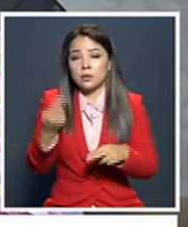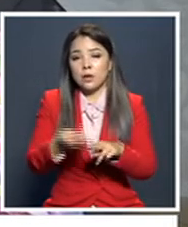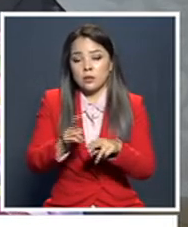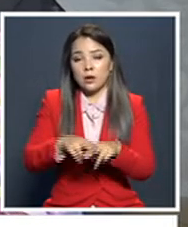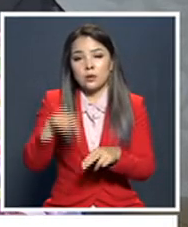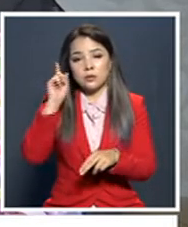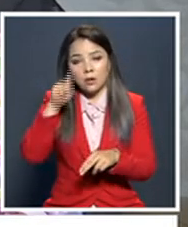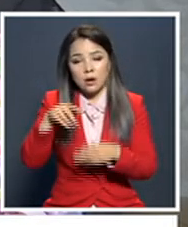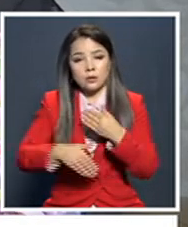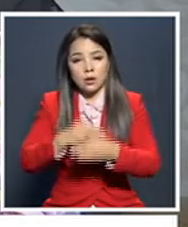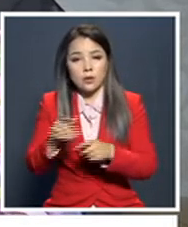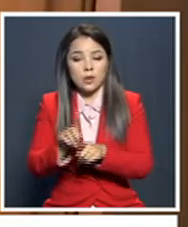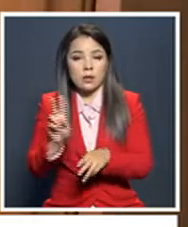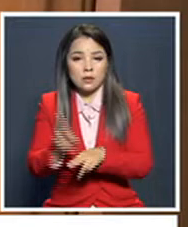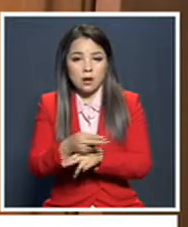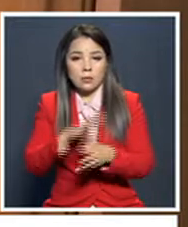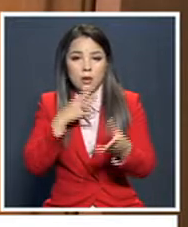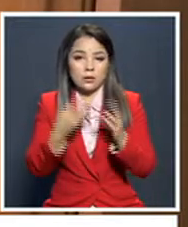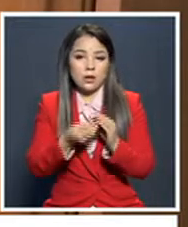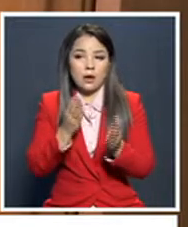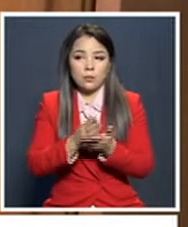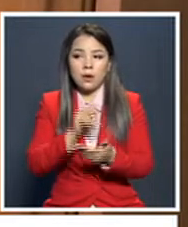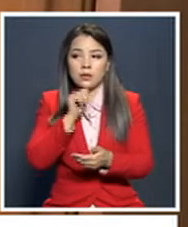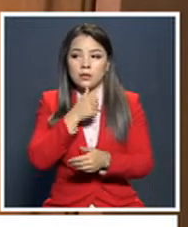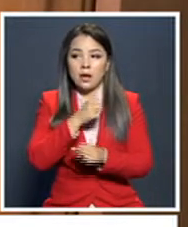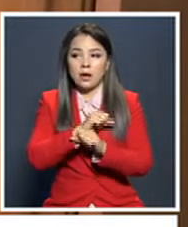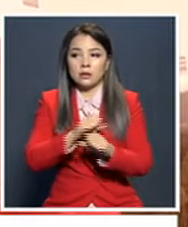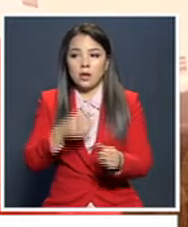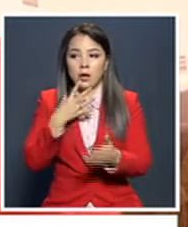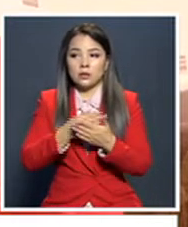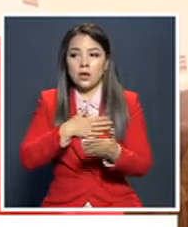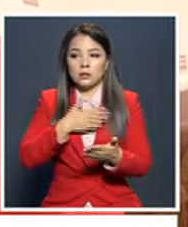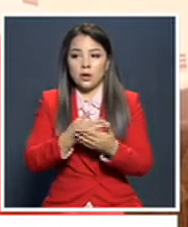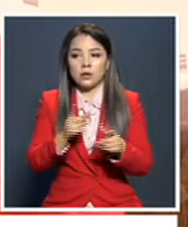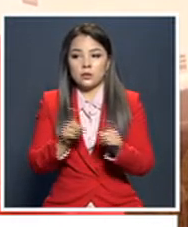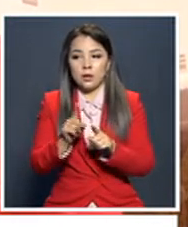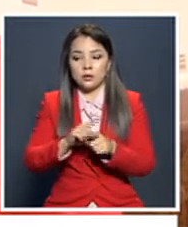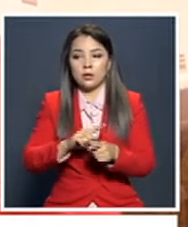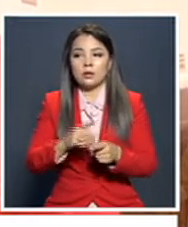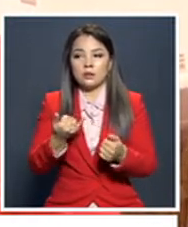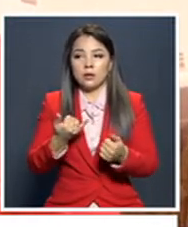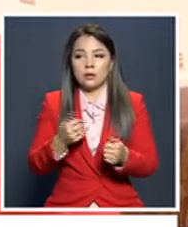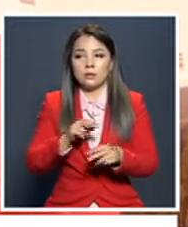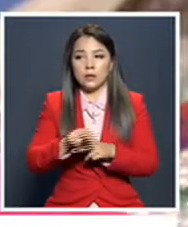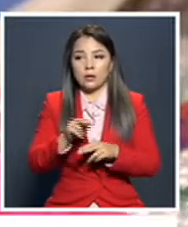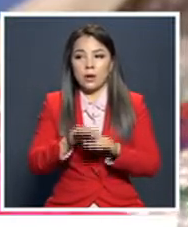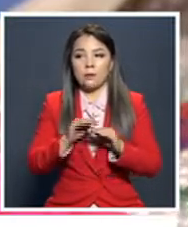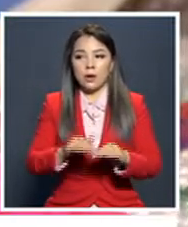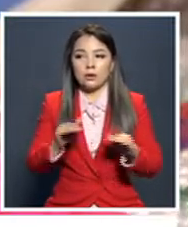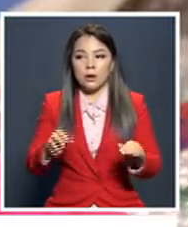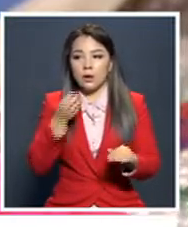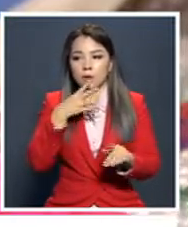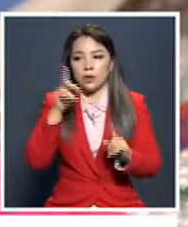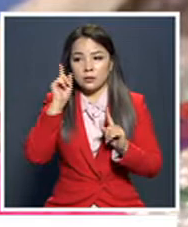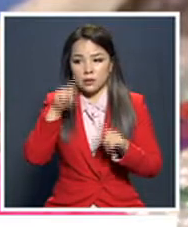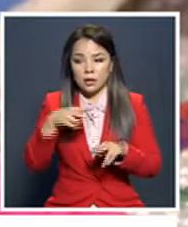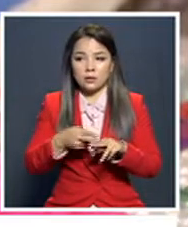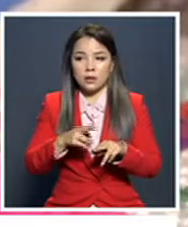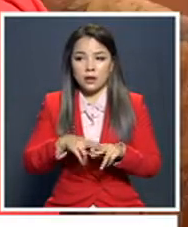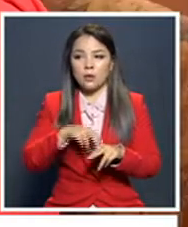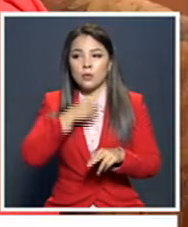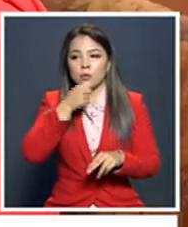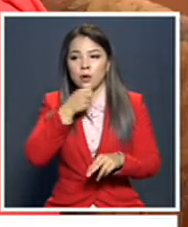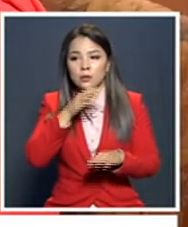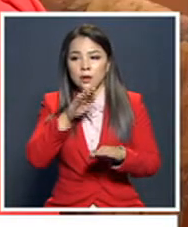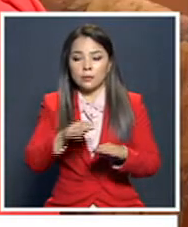ойлаймын, сондықтан еңбек қорлыққа тәрбиелеймін. Жалқаулық аздырат, еңбек оздырат деген сөздің мағынасын бұл үйдің балалары жақсы біледі. Бүгінде